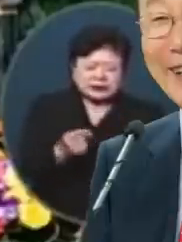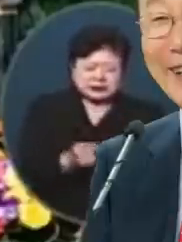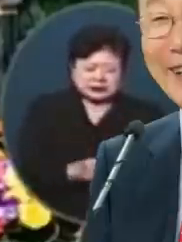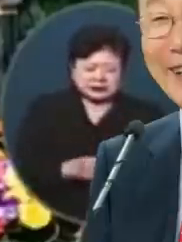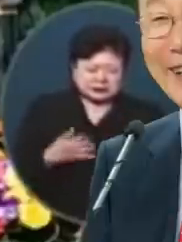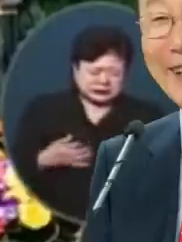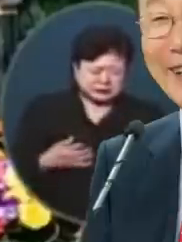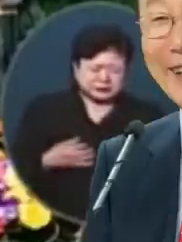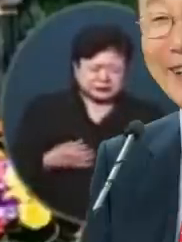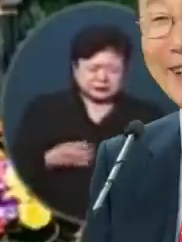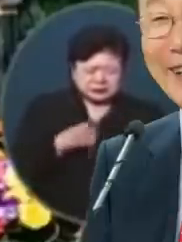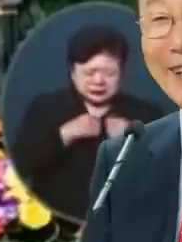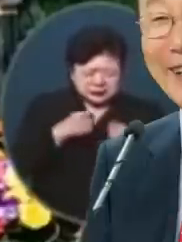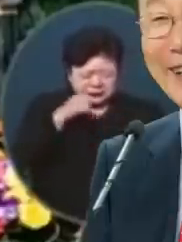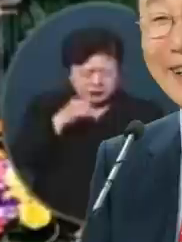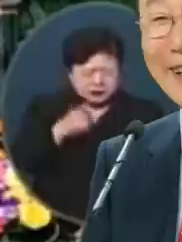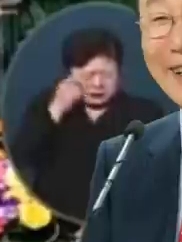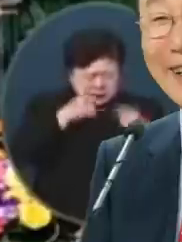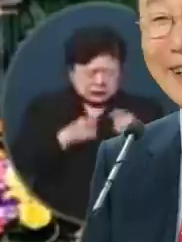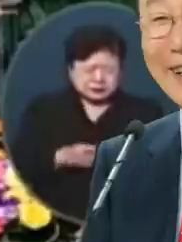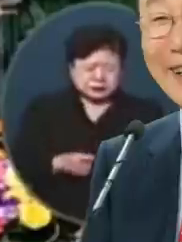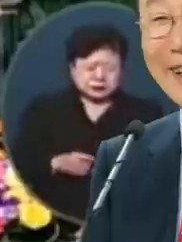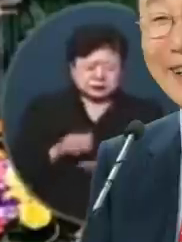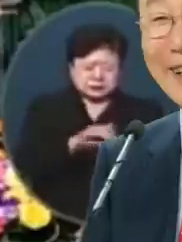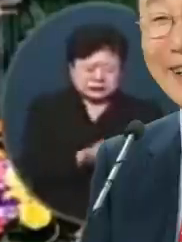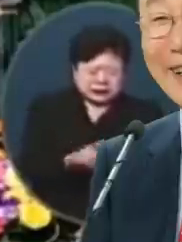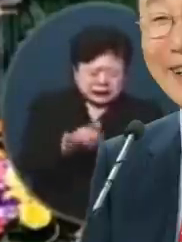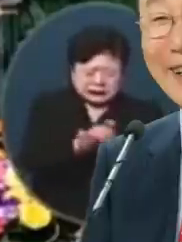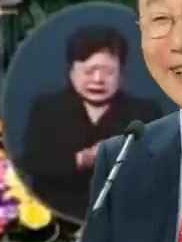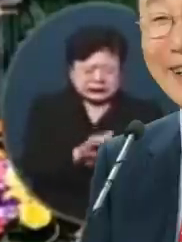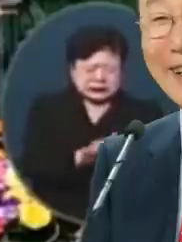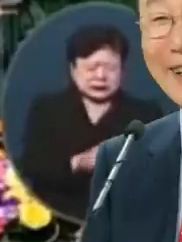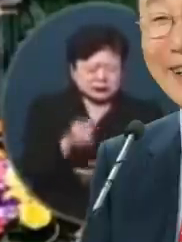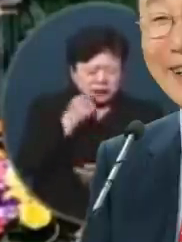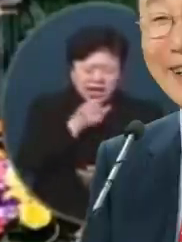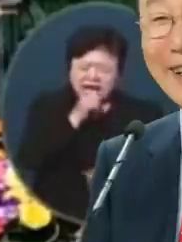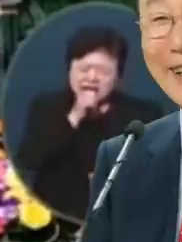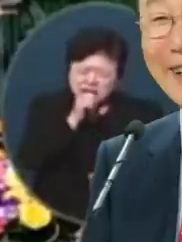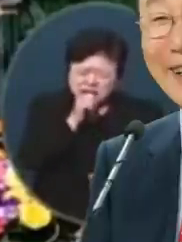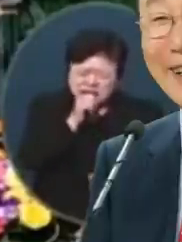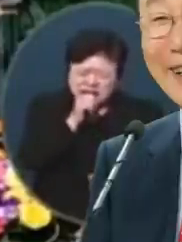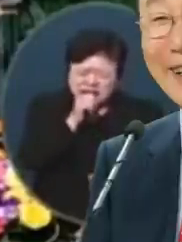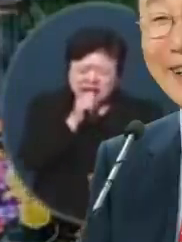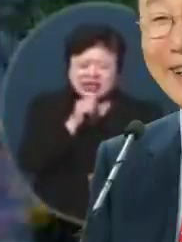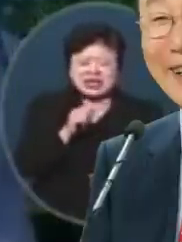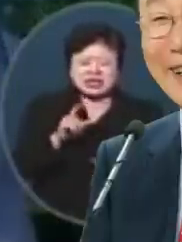희노애락의 정을 갖지 않은데 쇠땡거리